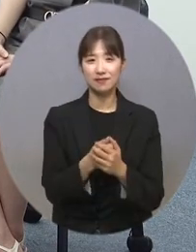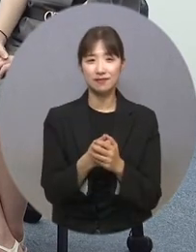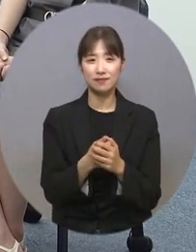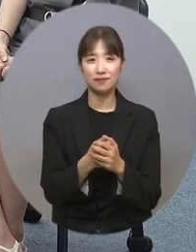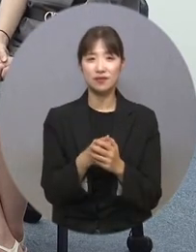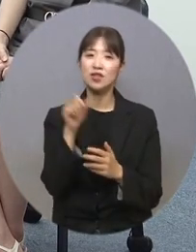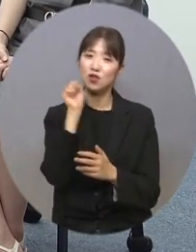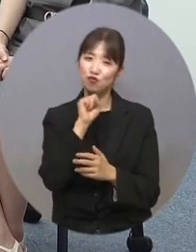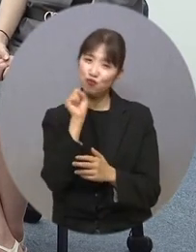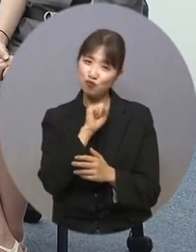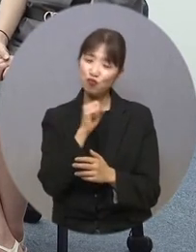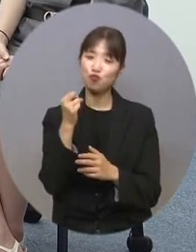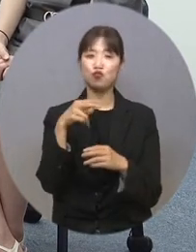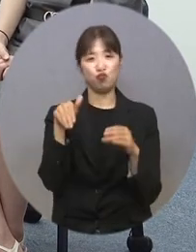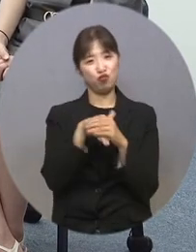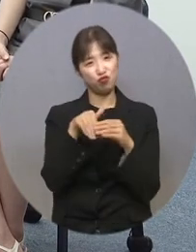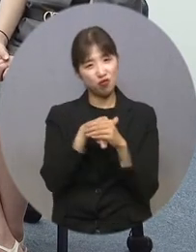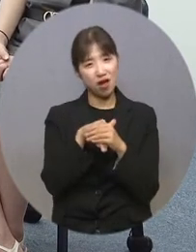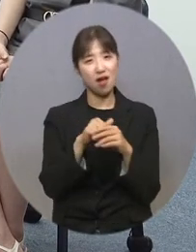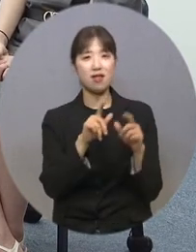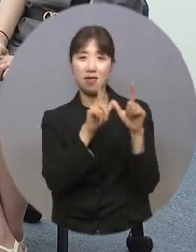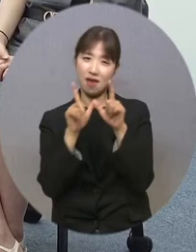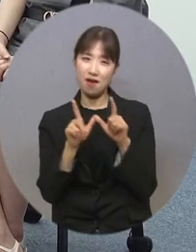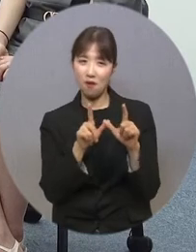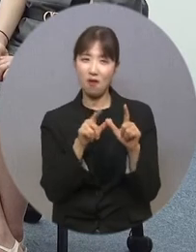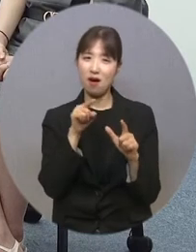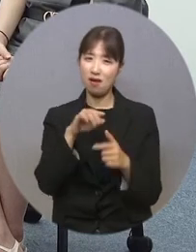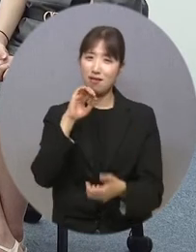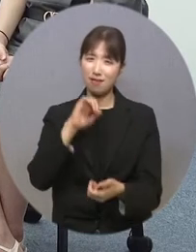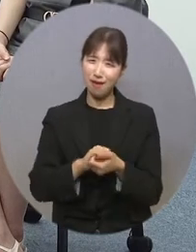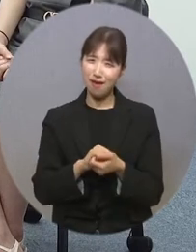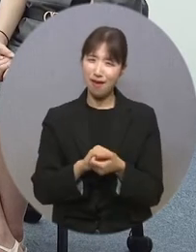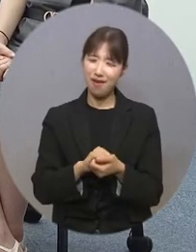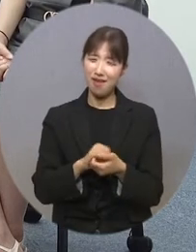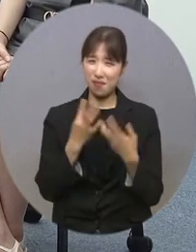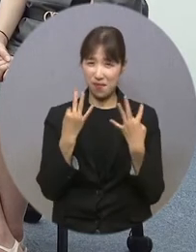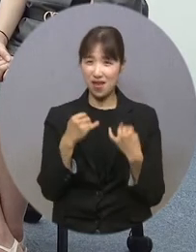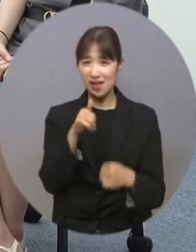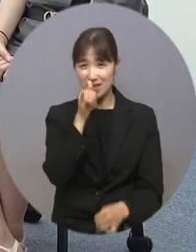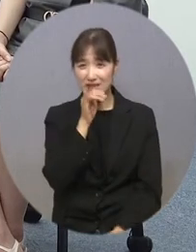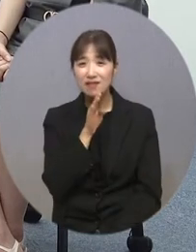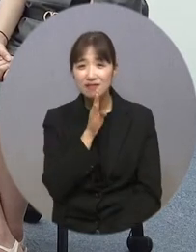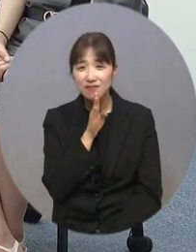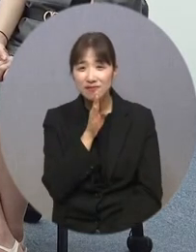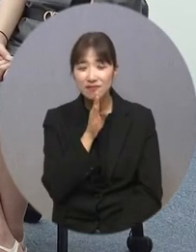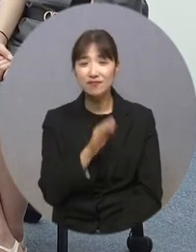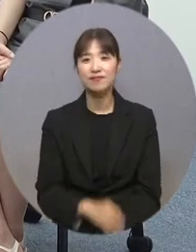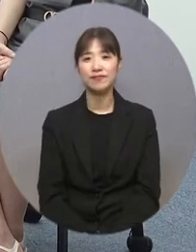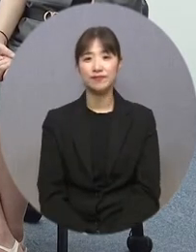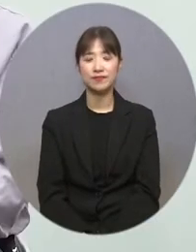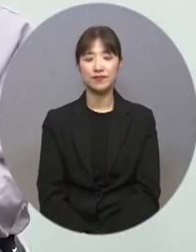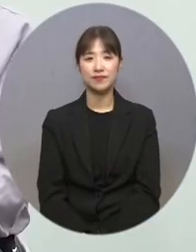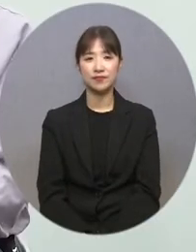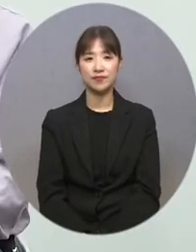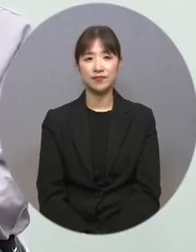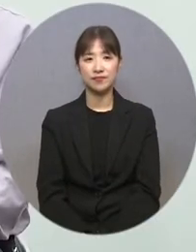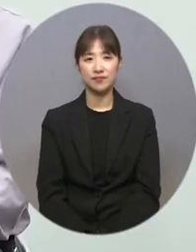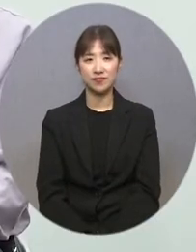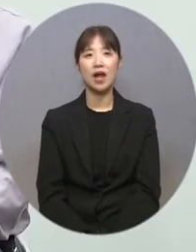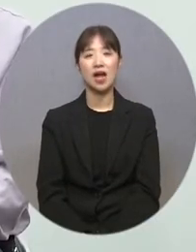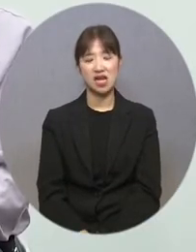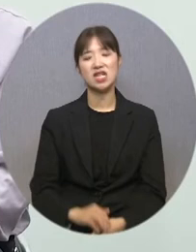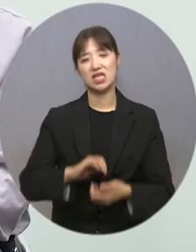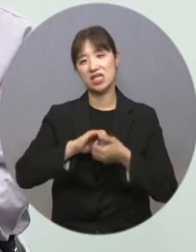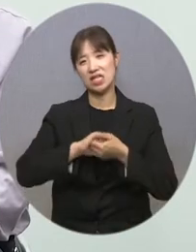취미생활 또 뭔가를 문화생활 이런거 에서 제약이 많이 또 있을것 같아요 어제